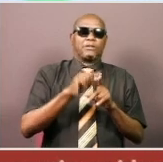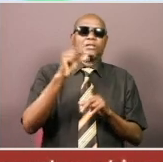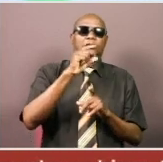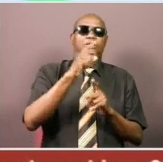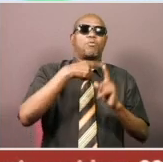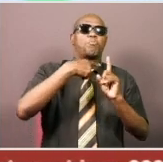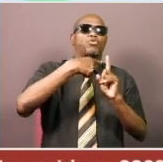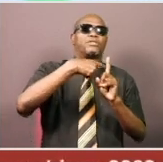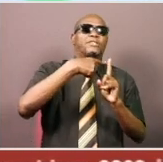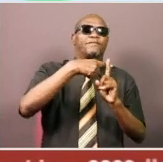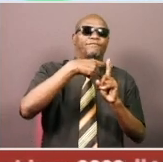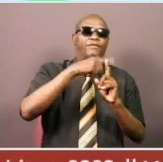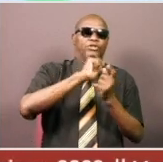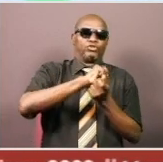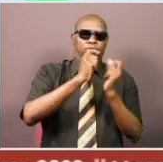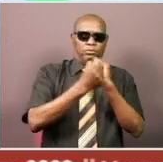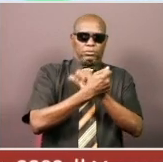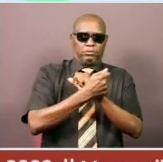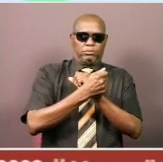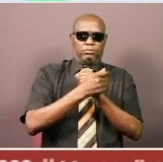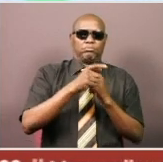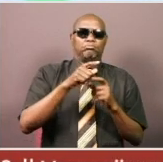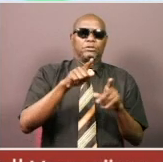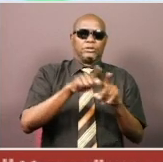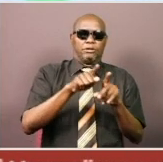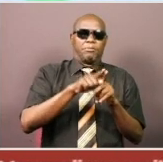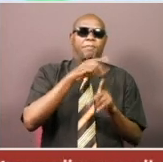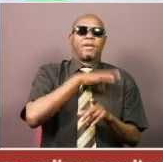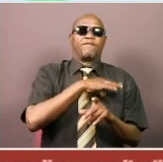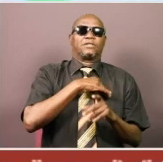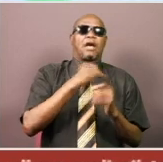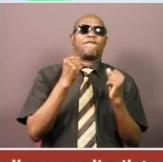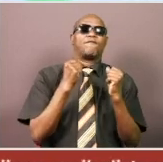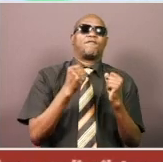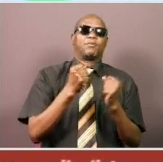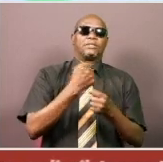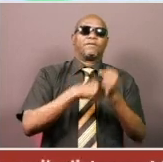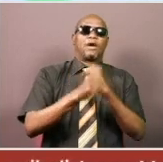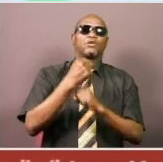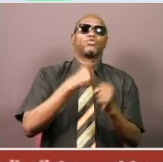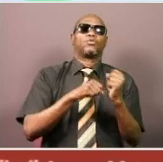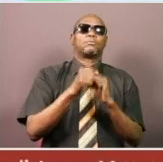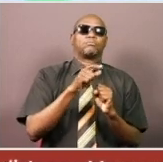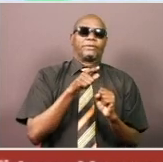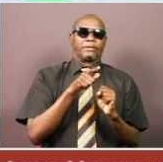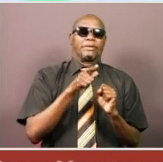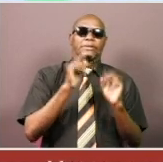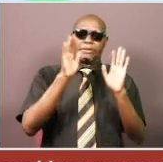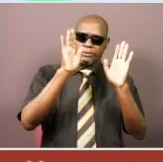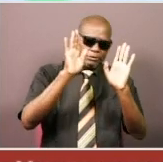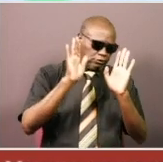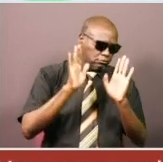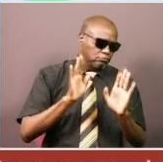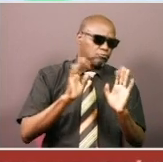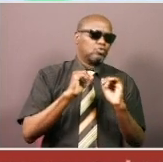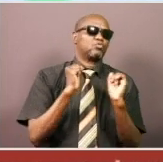change and beneficiaries of affirmative actions. This is the essence of